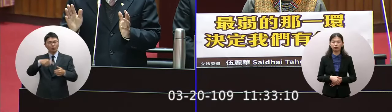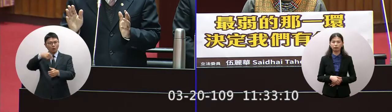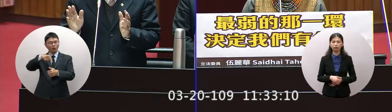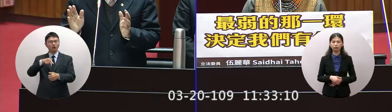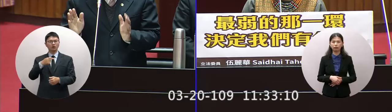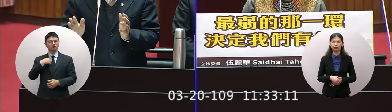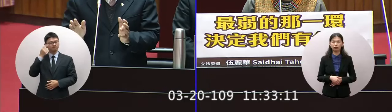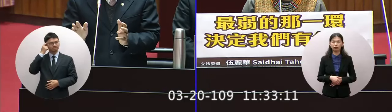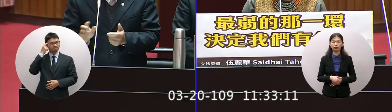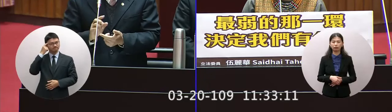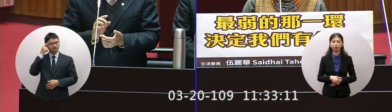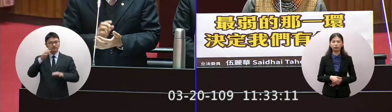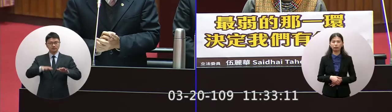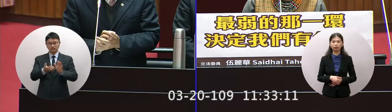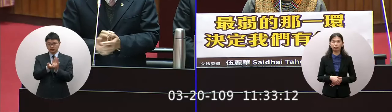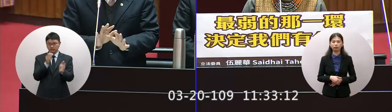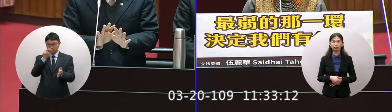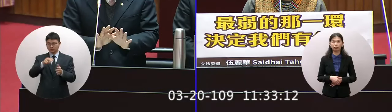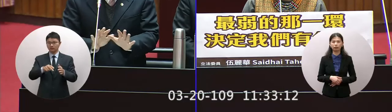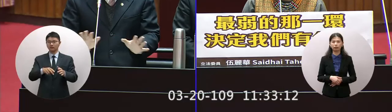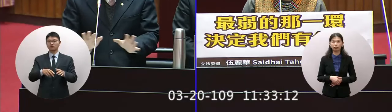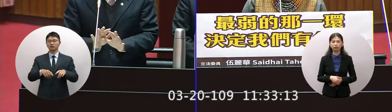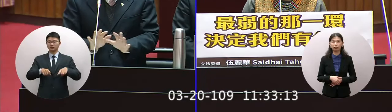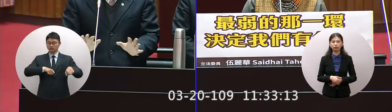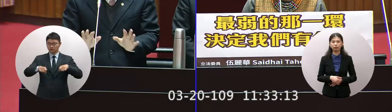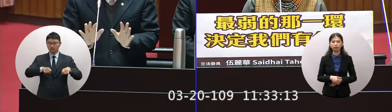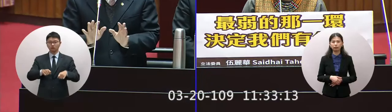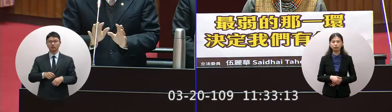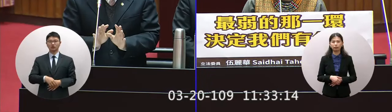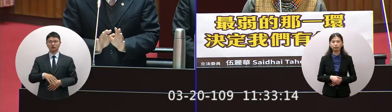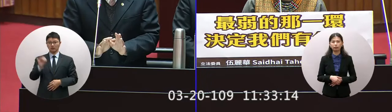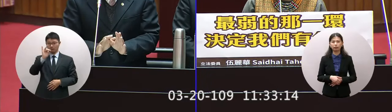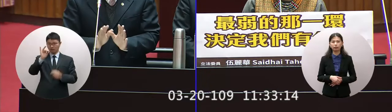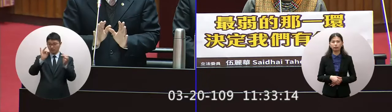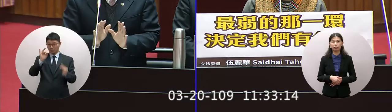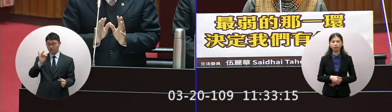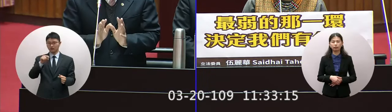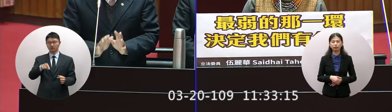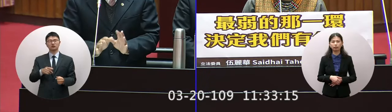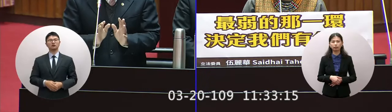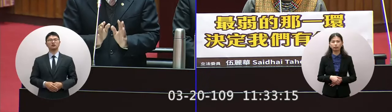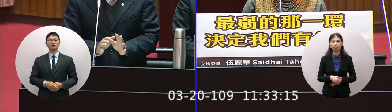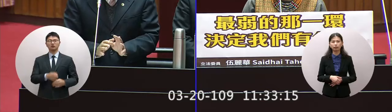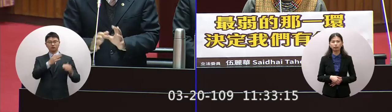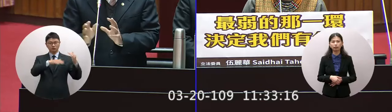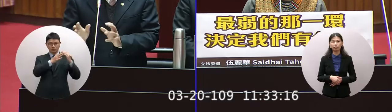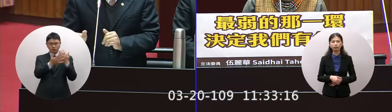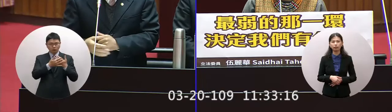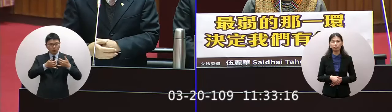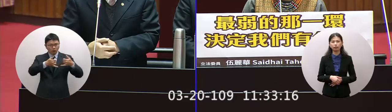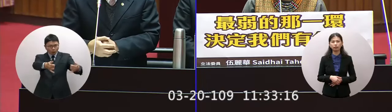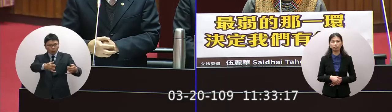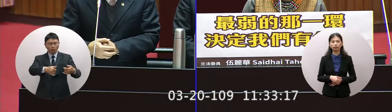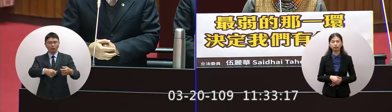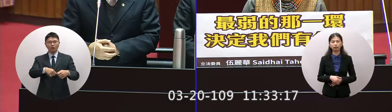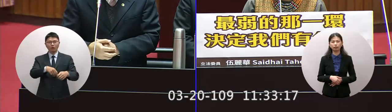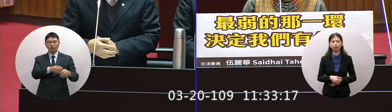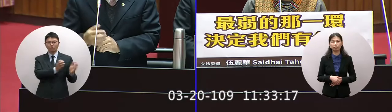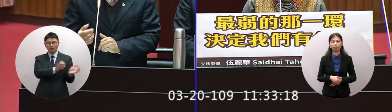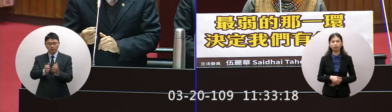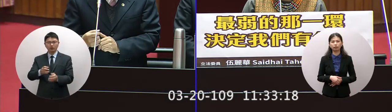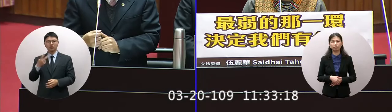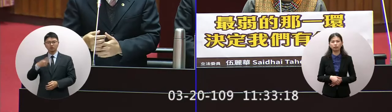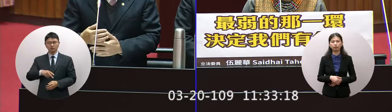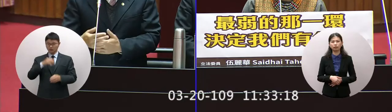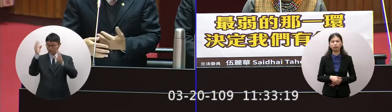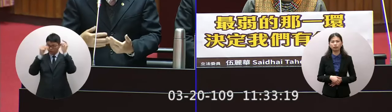次前瞻计划的100亿在校园的这个不管是网络的部件或是资讯设